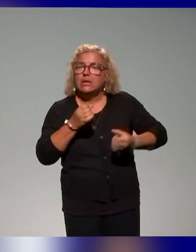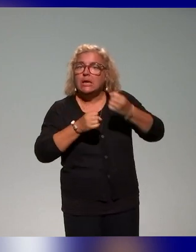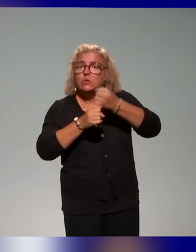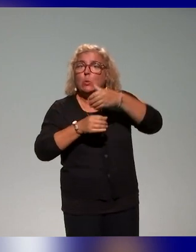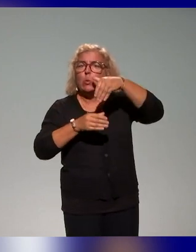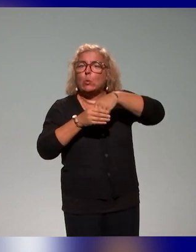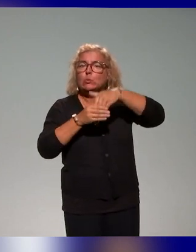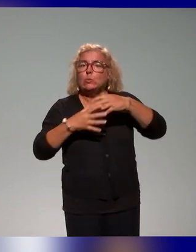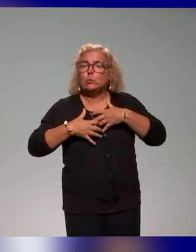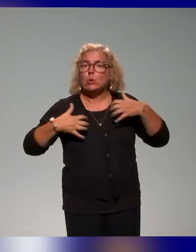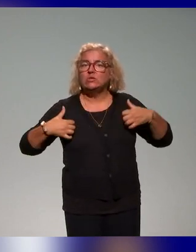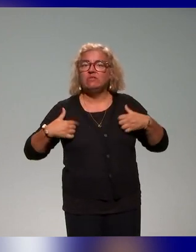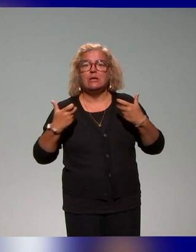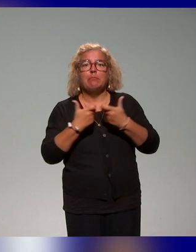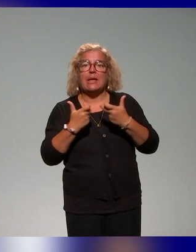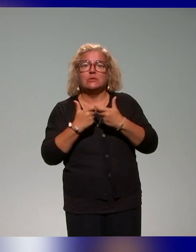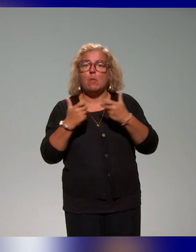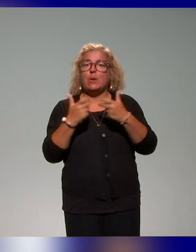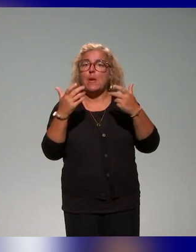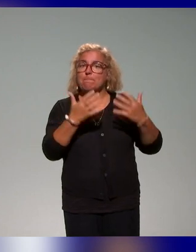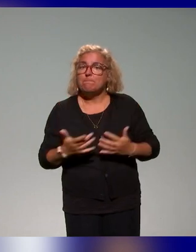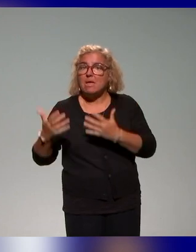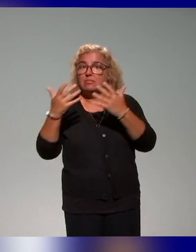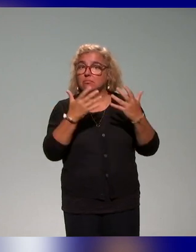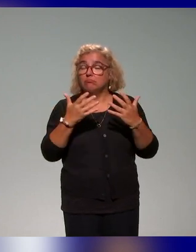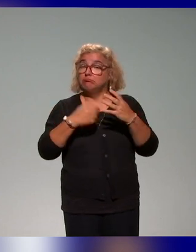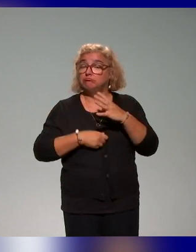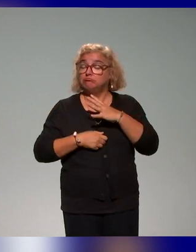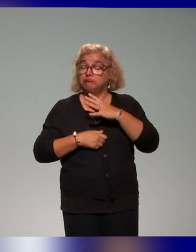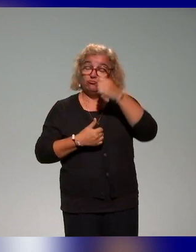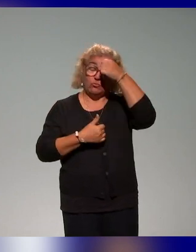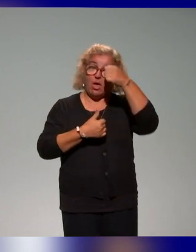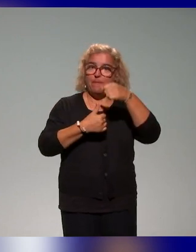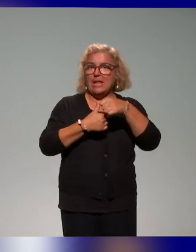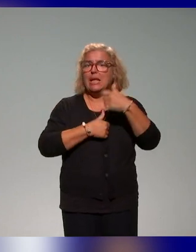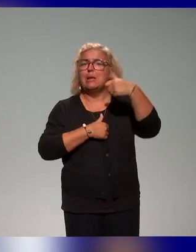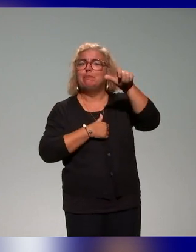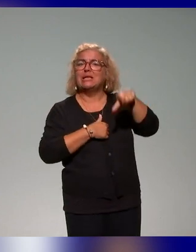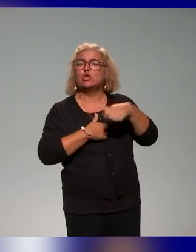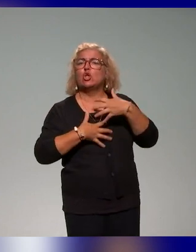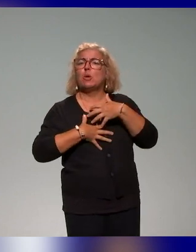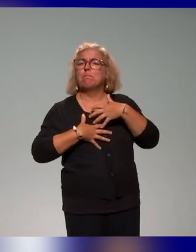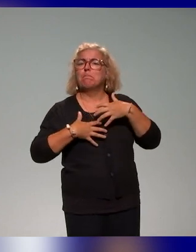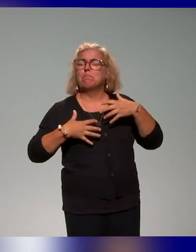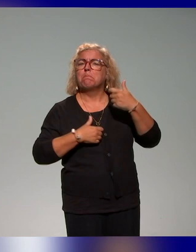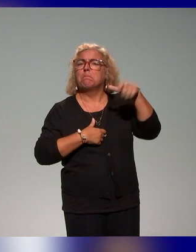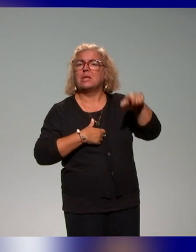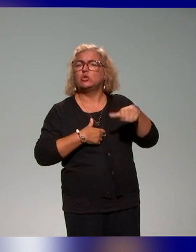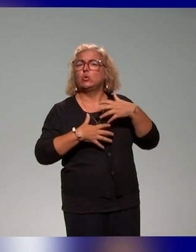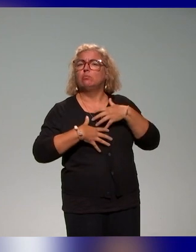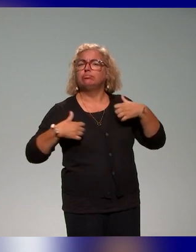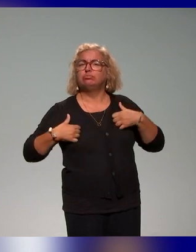contenu scientifique. Par exemple, en mathématiques, moi, j'ai en tête un mathématicien qui me dit « Moi, je ne fais pas de cours sur Moodle, je fais du